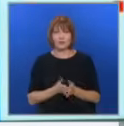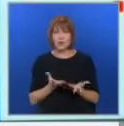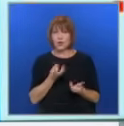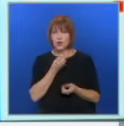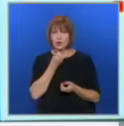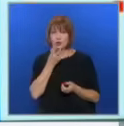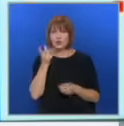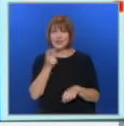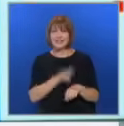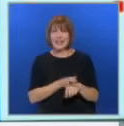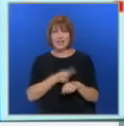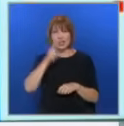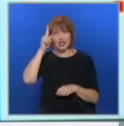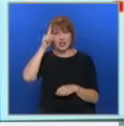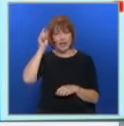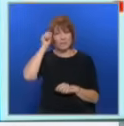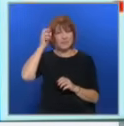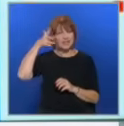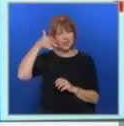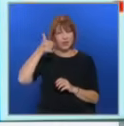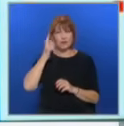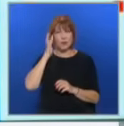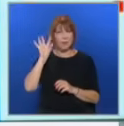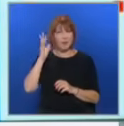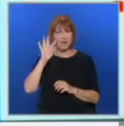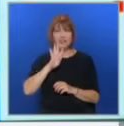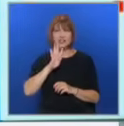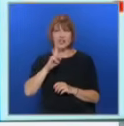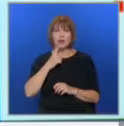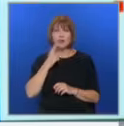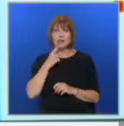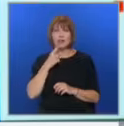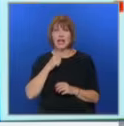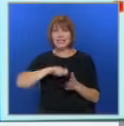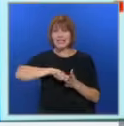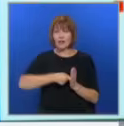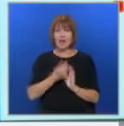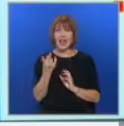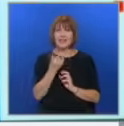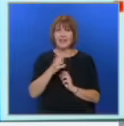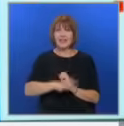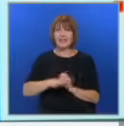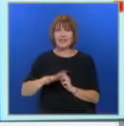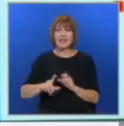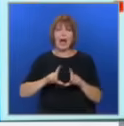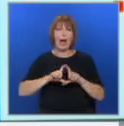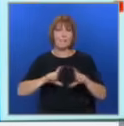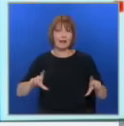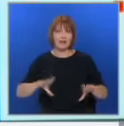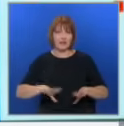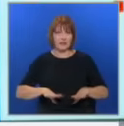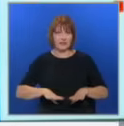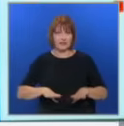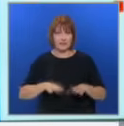Потресаващ случай от Стара Загора. Жена с психично заболяване 4 години е държала заключени двете си деца в апартамент в града. Оповести